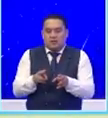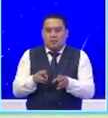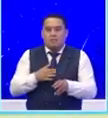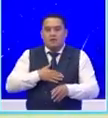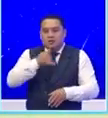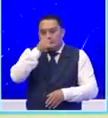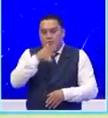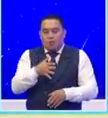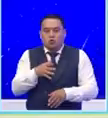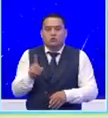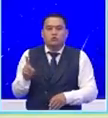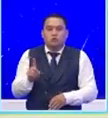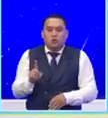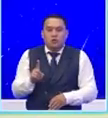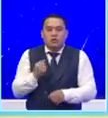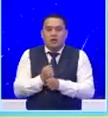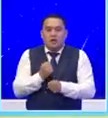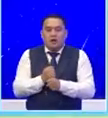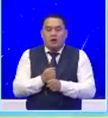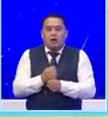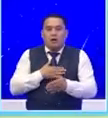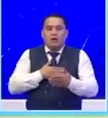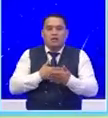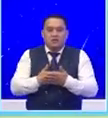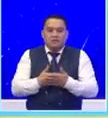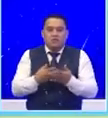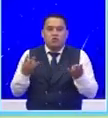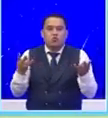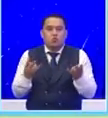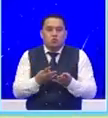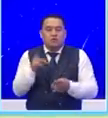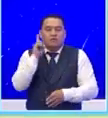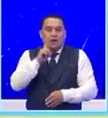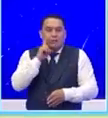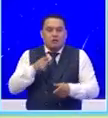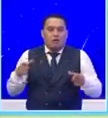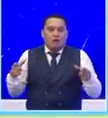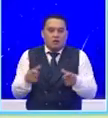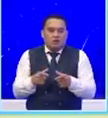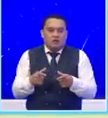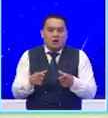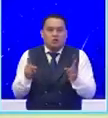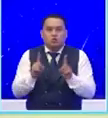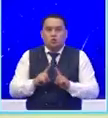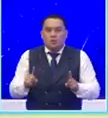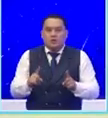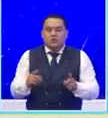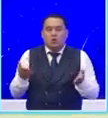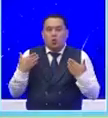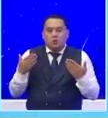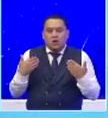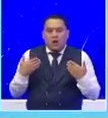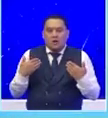можем препятствовать деловой активности граждан, но необходимо принять временные ограничительные меры, особенно по части отдыха